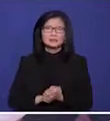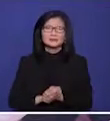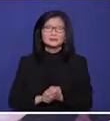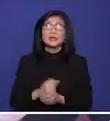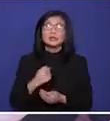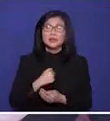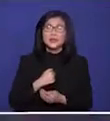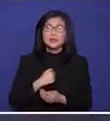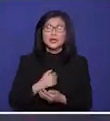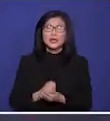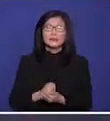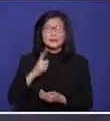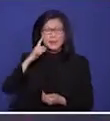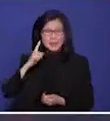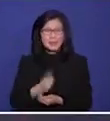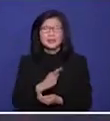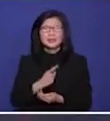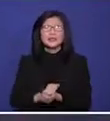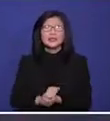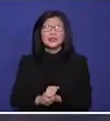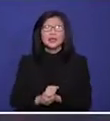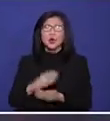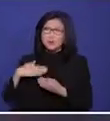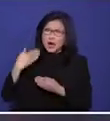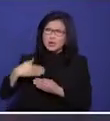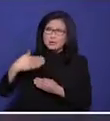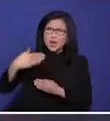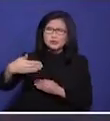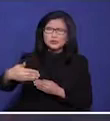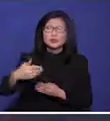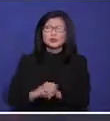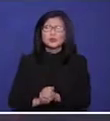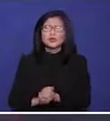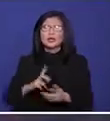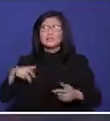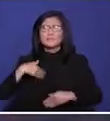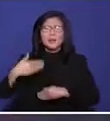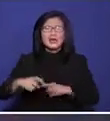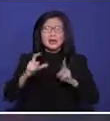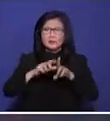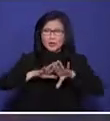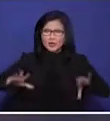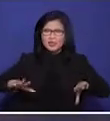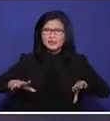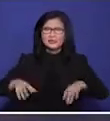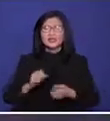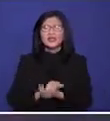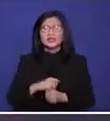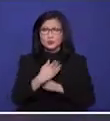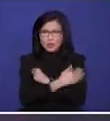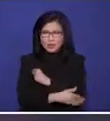Saya berkeyakinan semakin maju, semakin demokratis dan modern sebuah negara,